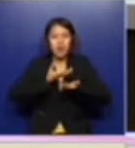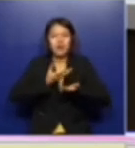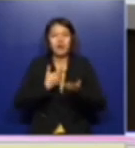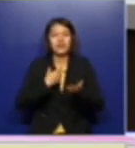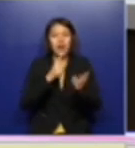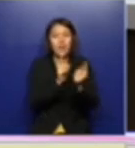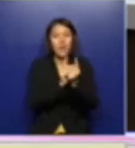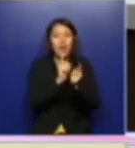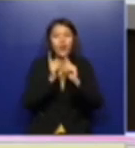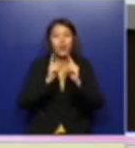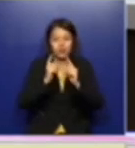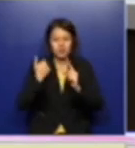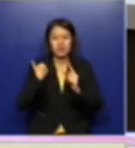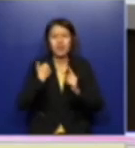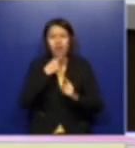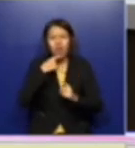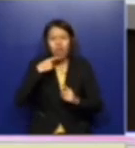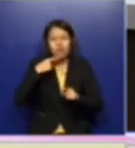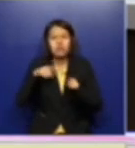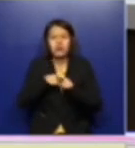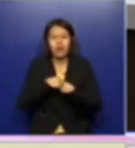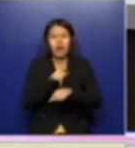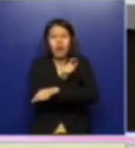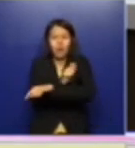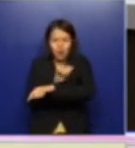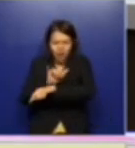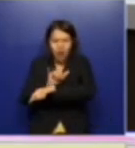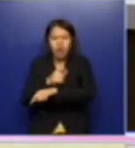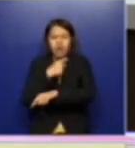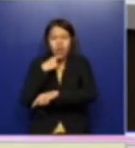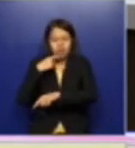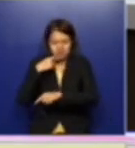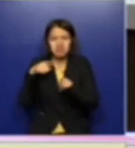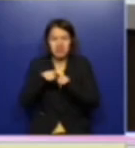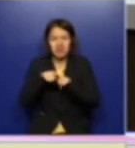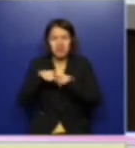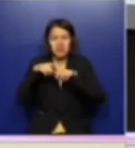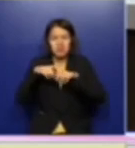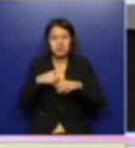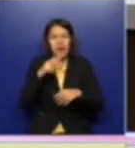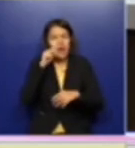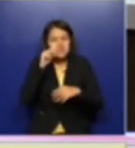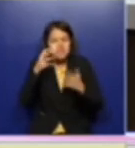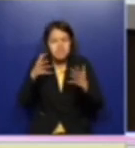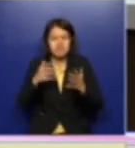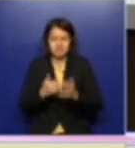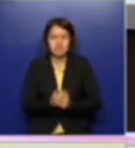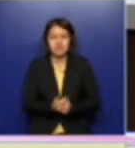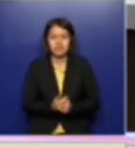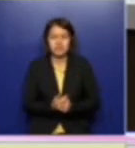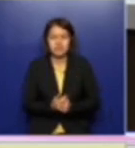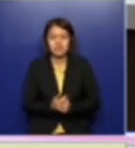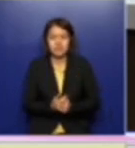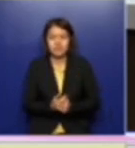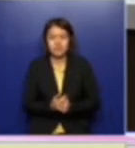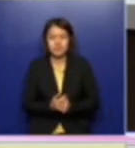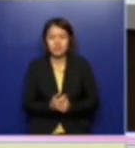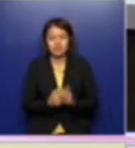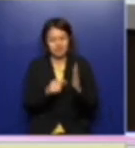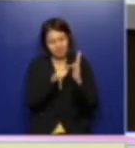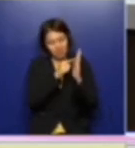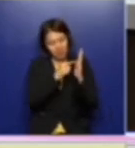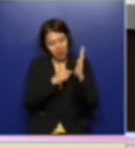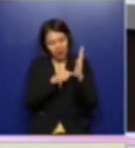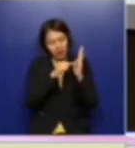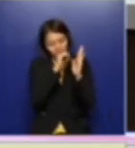ด้วยเพราะว่าแรงเหมือนกันของอยุธยาครับก็จะฝากท่านรัฐมนตรีด้วยนะครับในส่วนของภัยแรงภาคกลางในทุ